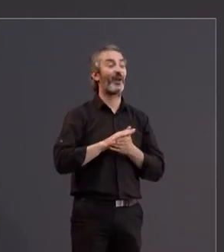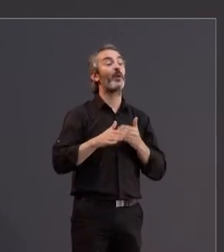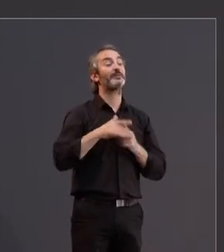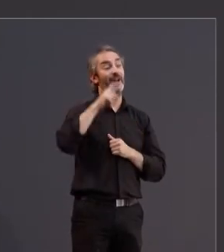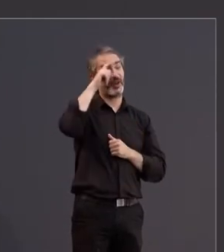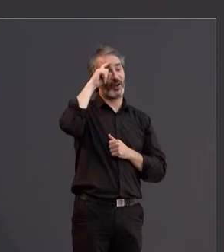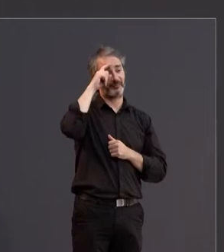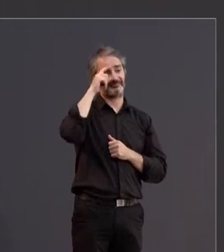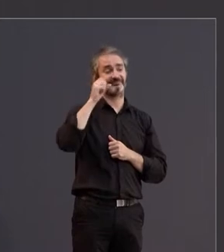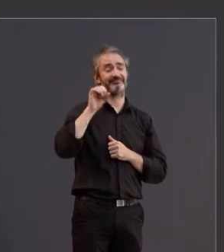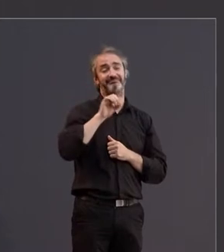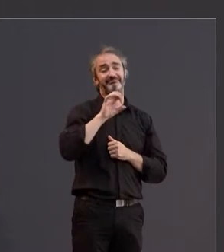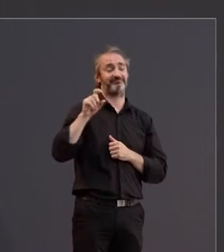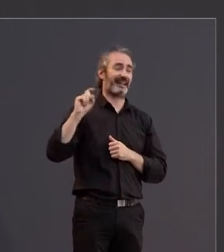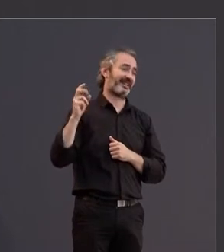Aguiló Jaume.